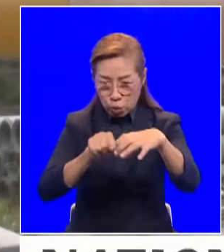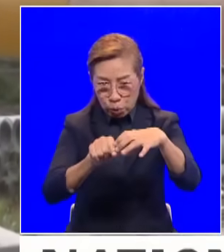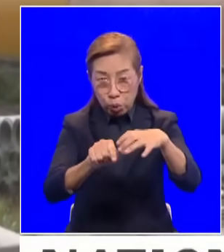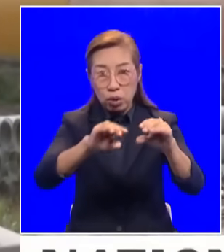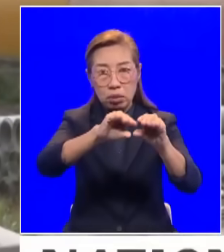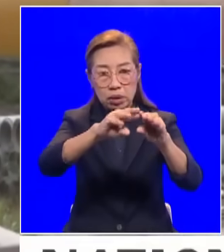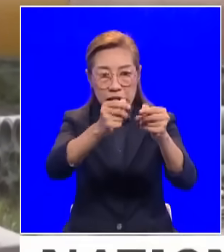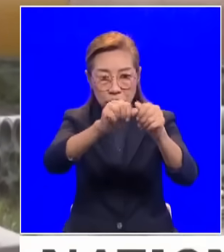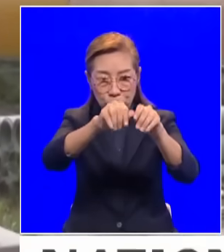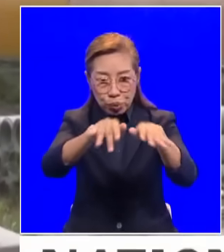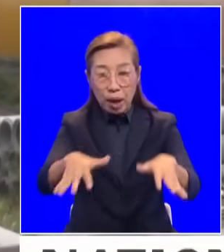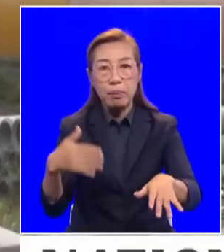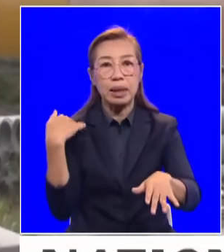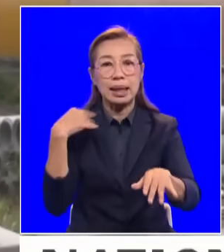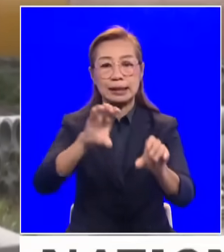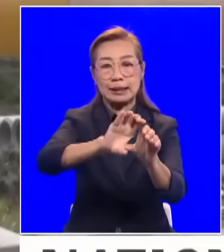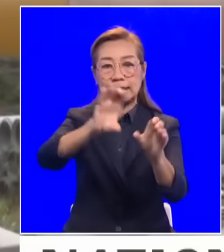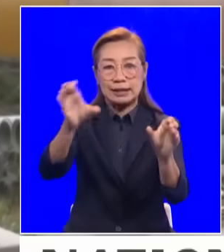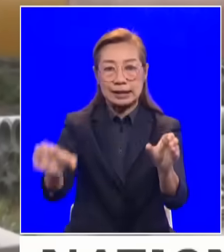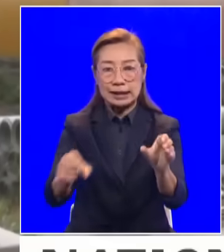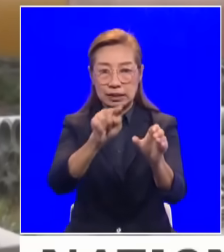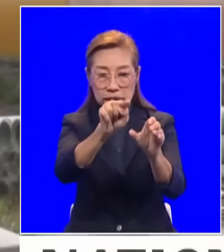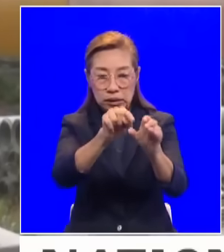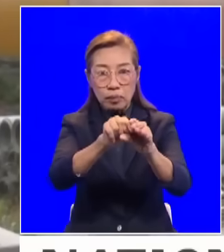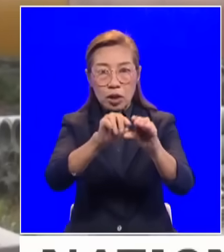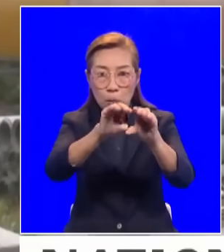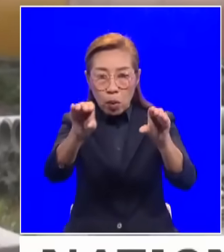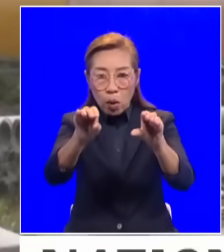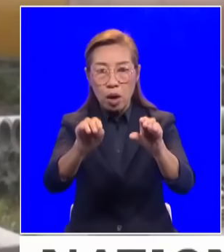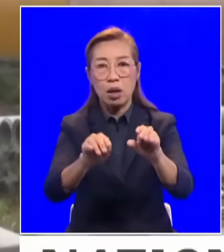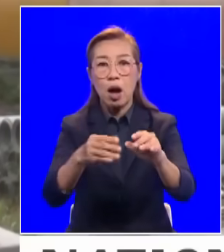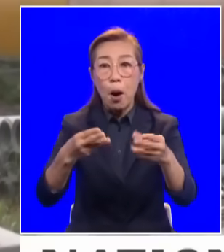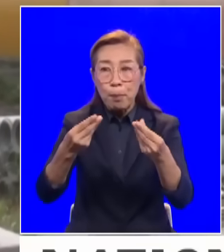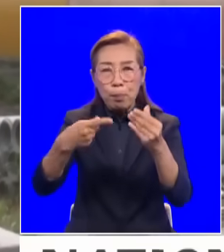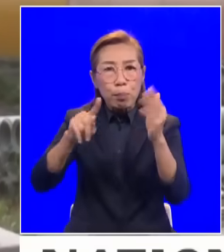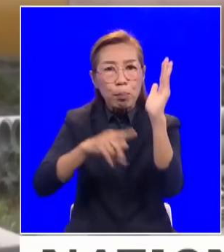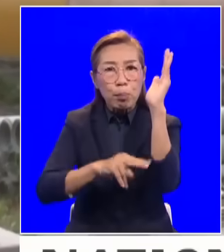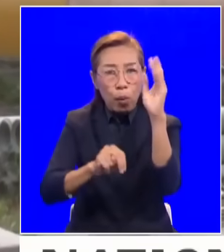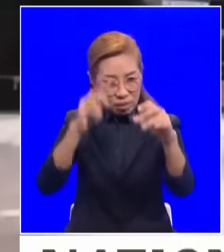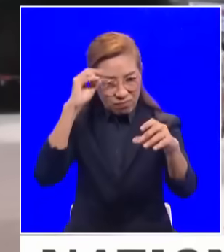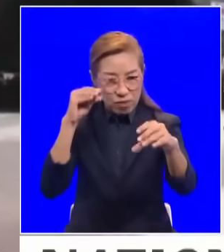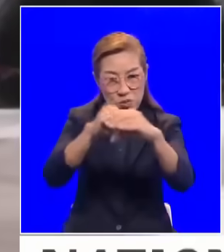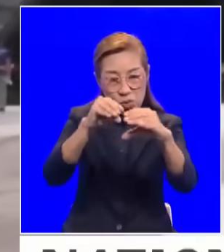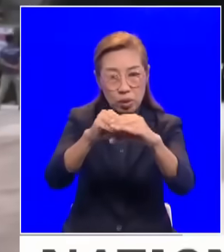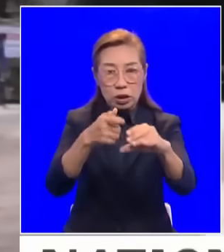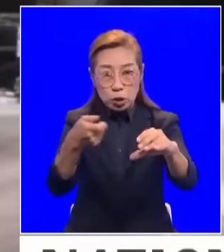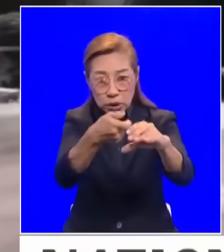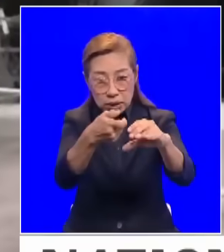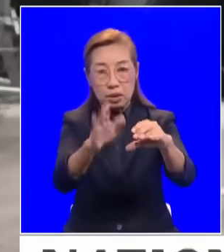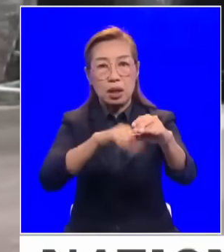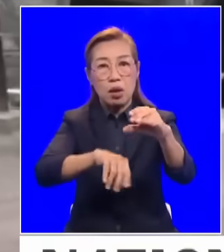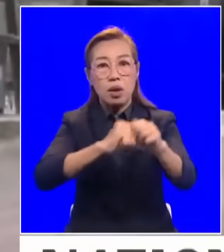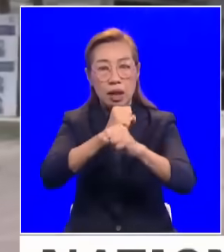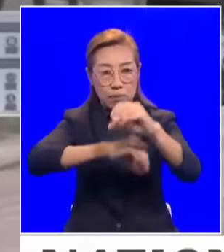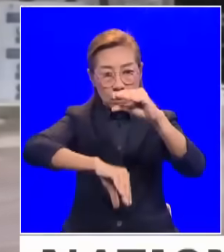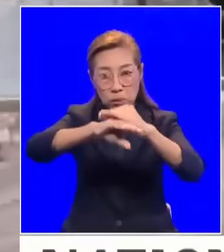ไปก็คือฉีดปูนกั้นรอยรั่วแล้วก็สร้างอุโมงค์ข้อที่3ค่ะเรื่องของกู้ภัยจะมีการเตรียมความพร้อมเพราะว่าขณะ